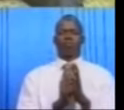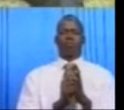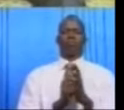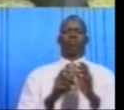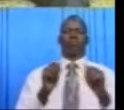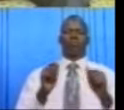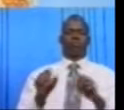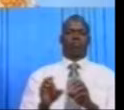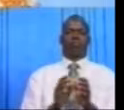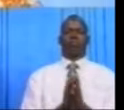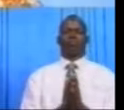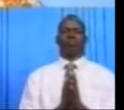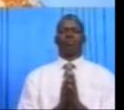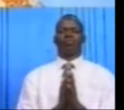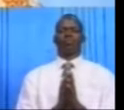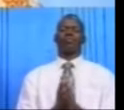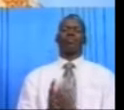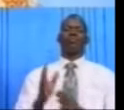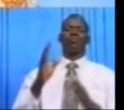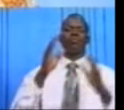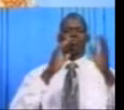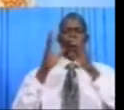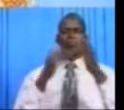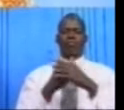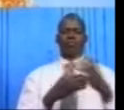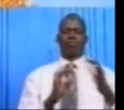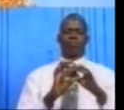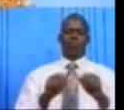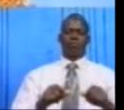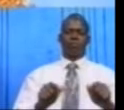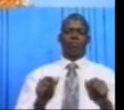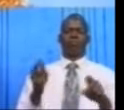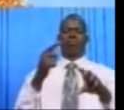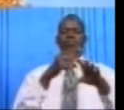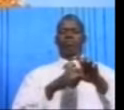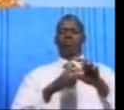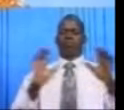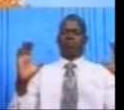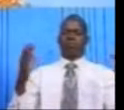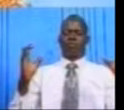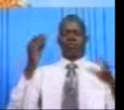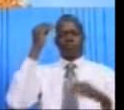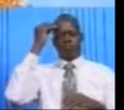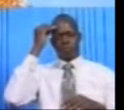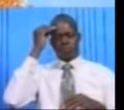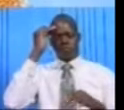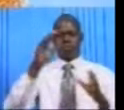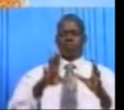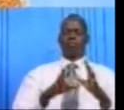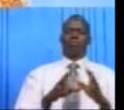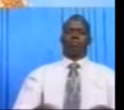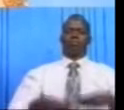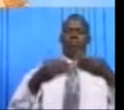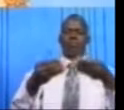pour 2013. Et puis se communiquer avant de poursuivre à l'occasion de la cérémonie officielle de sortie et de